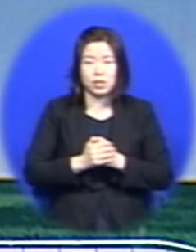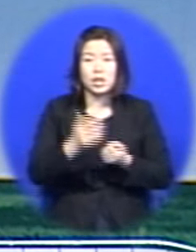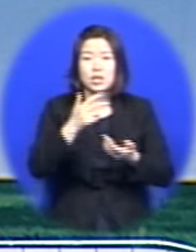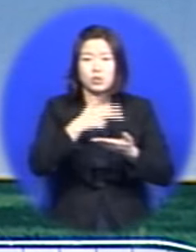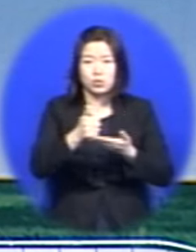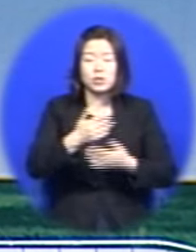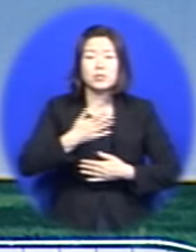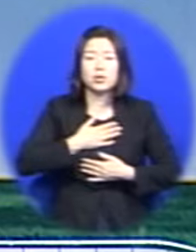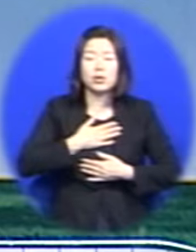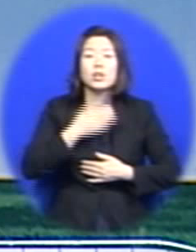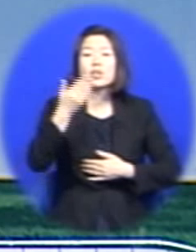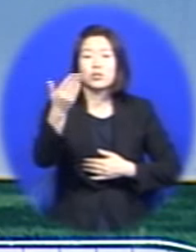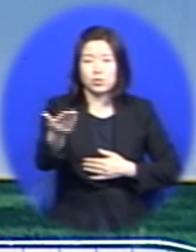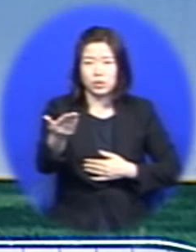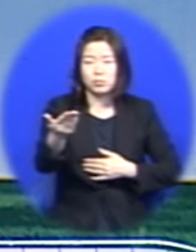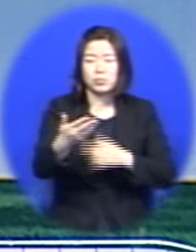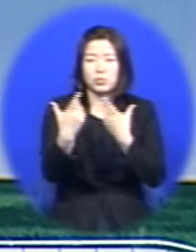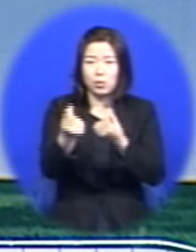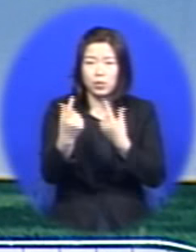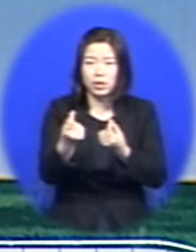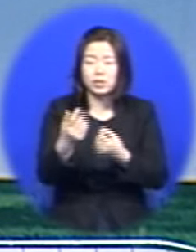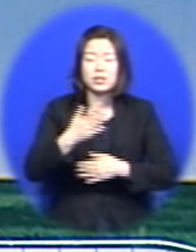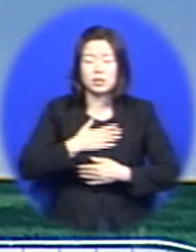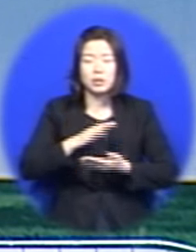주님, 저 주님 당신이에요.